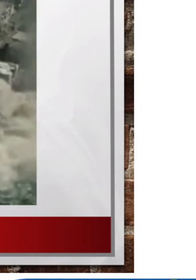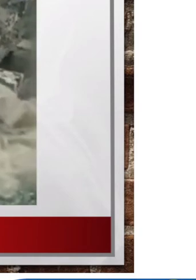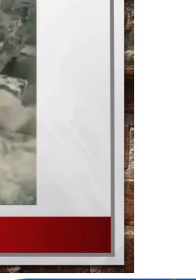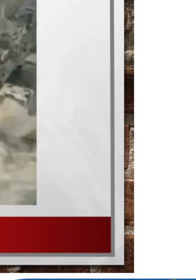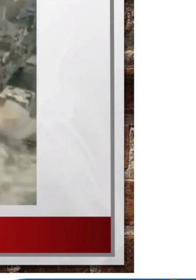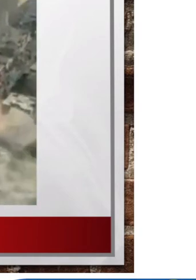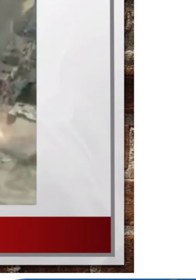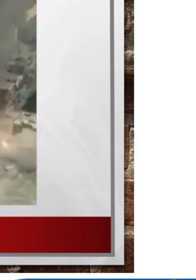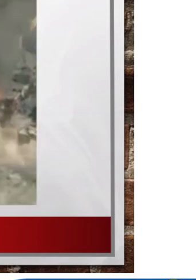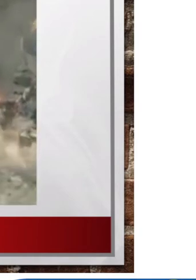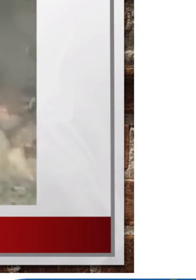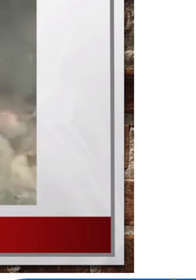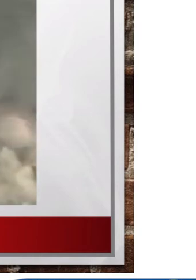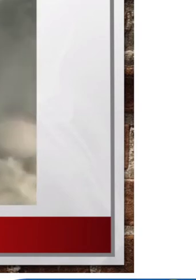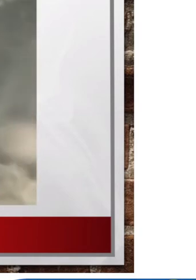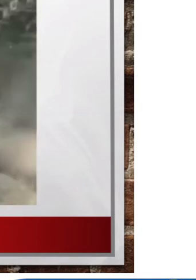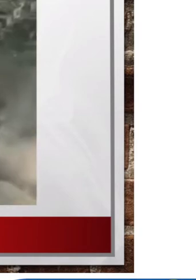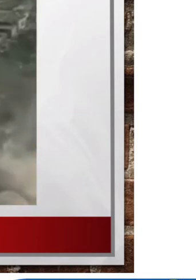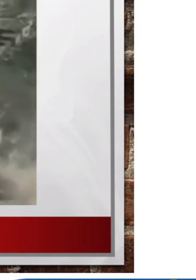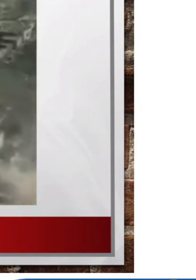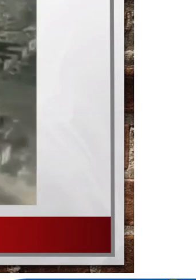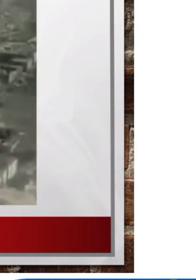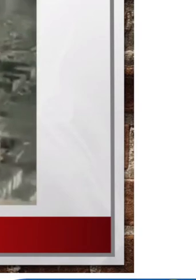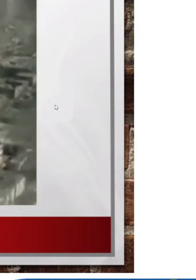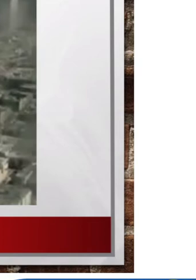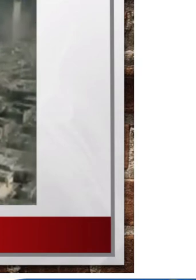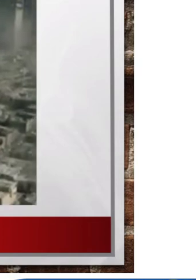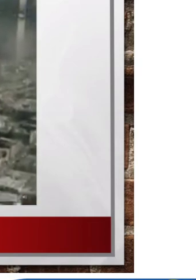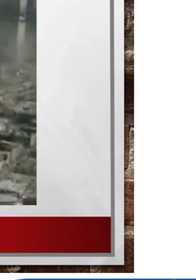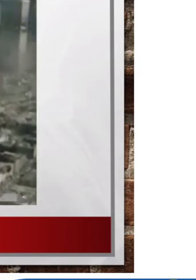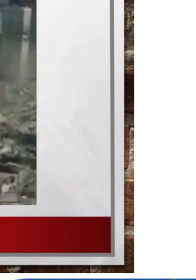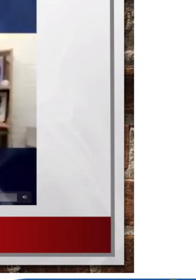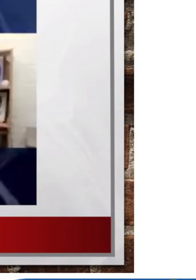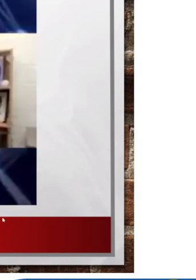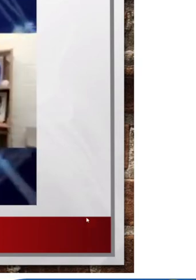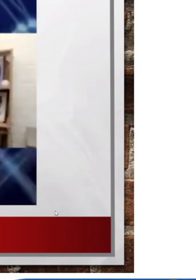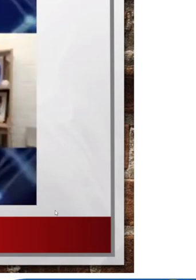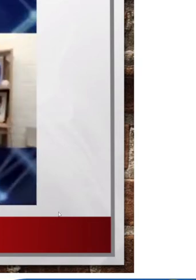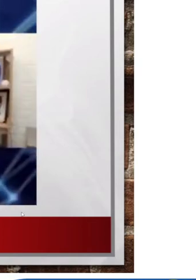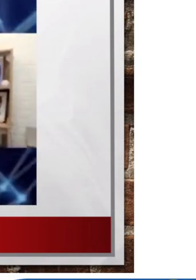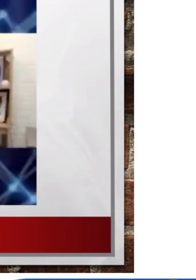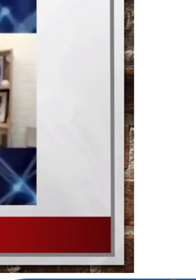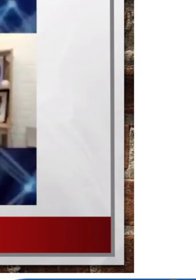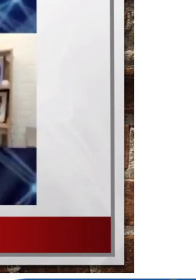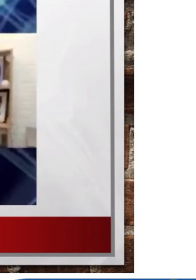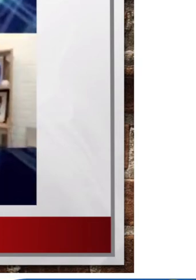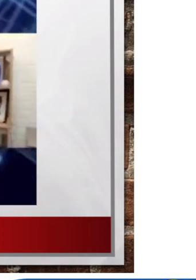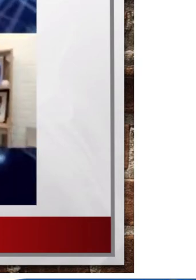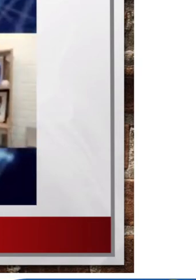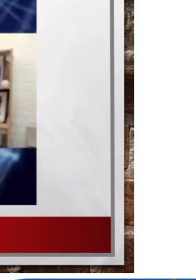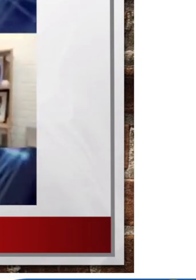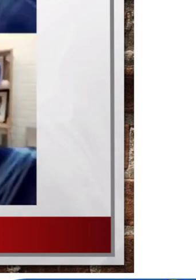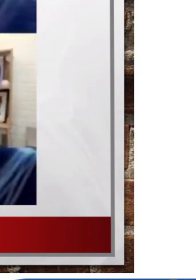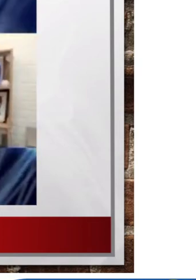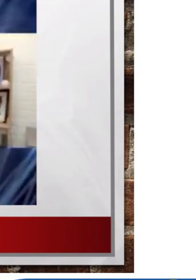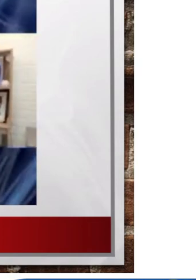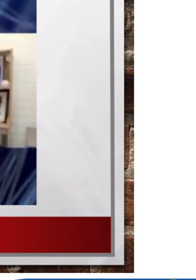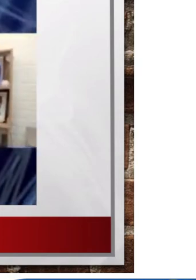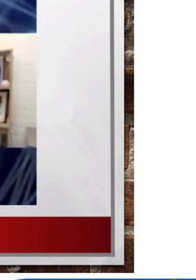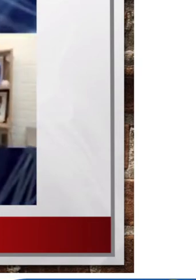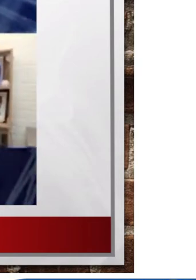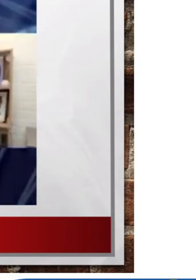yan ay from the movie San Andreas ulit. Okay, ayun, nakakatakot yung taas ng mga waves sa